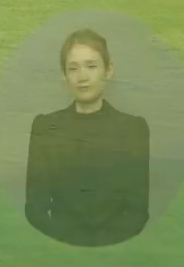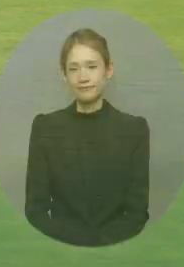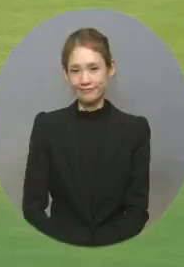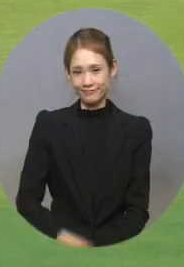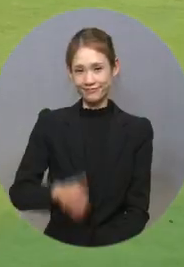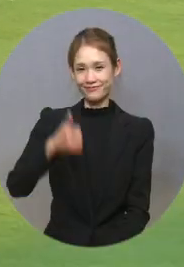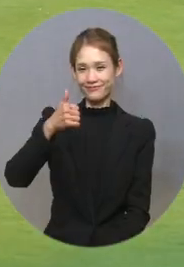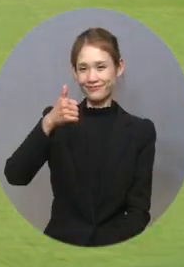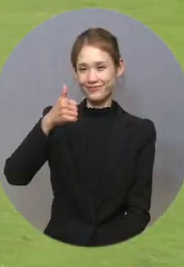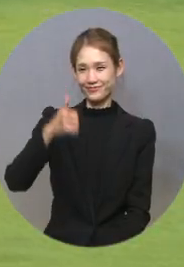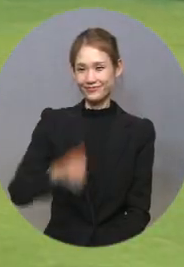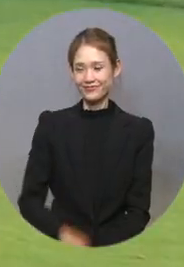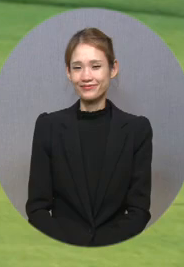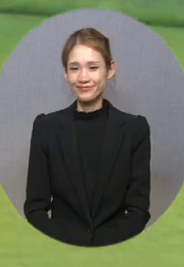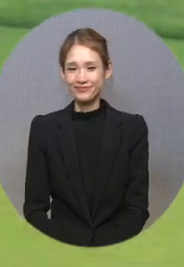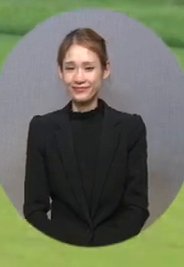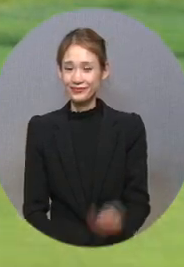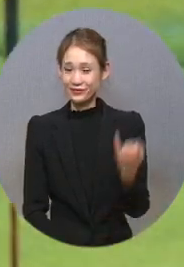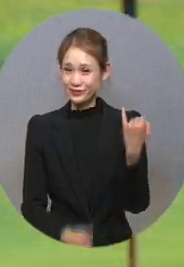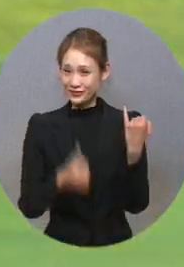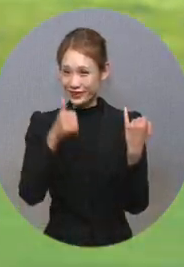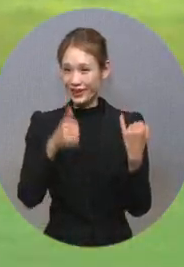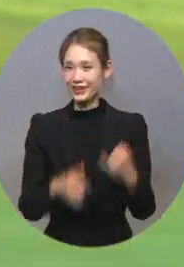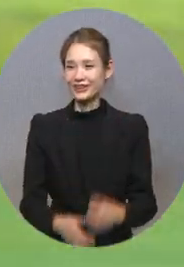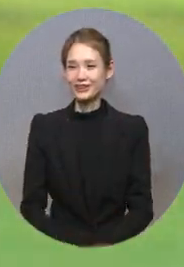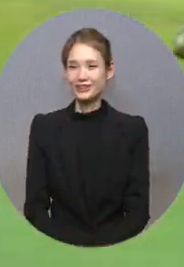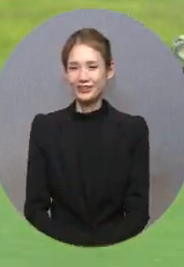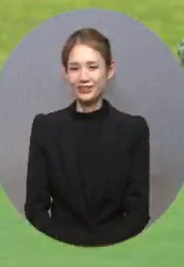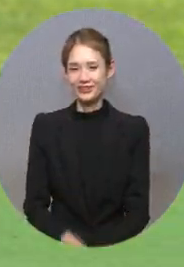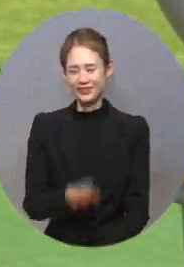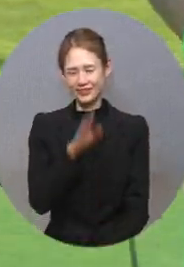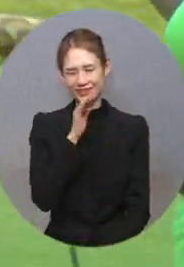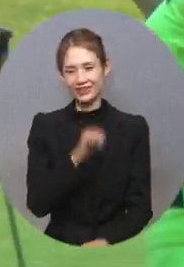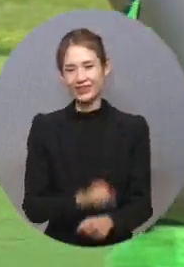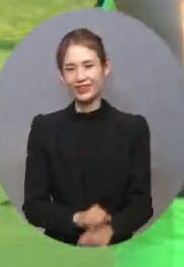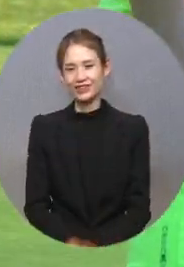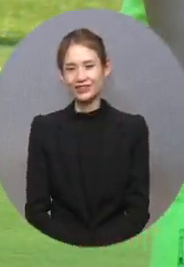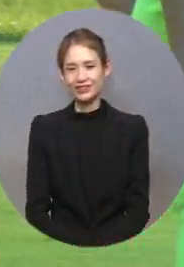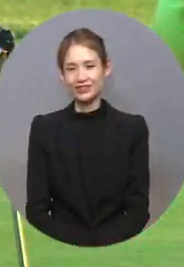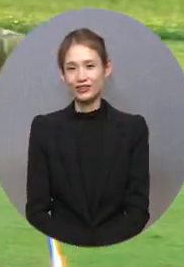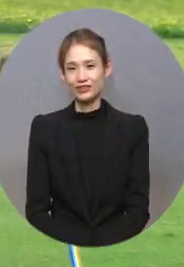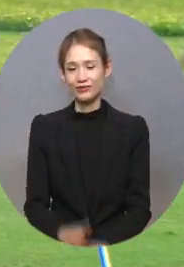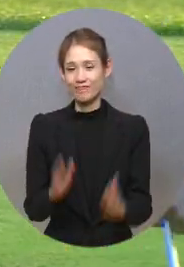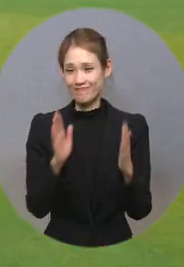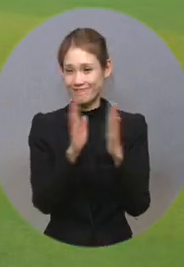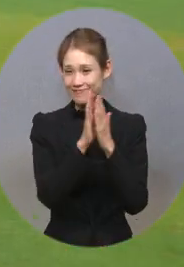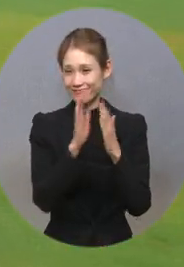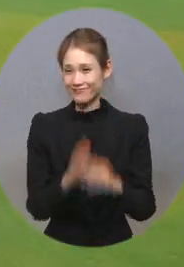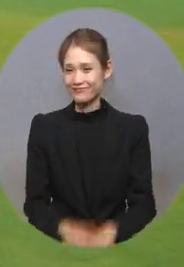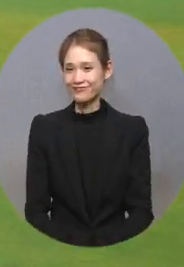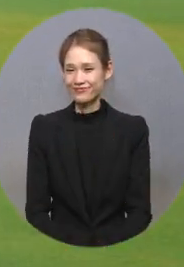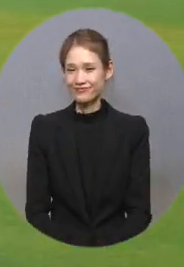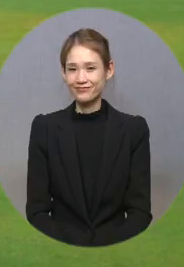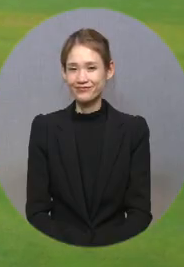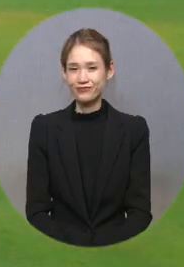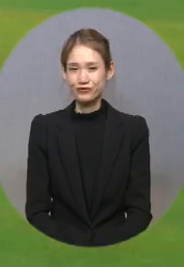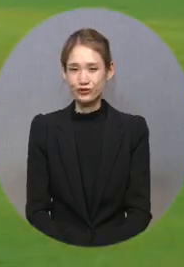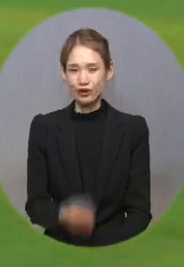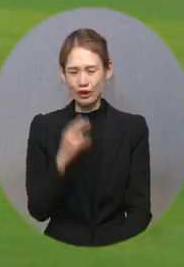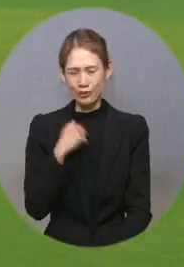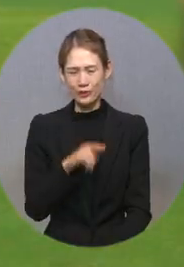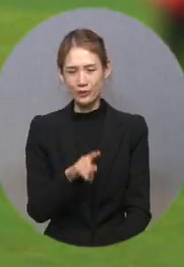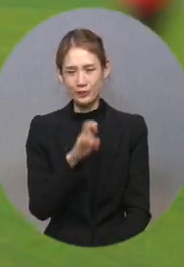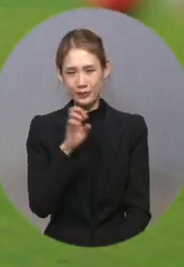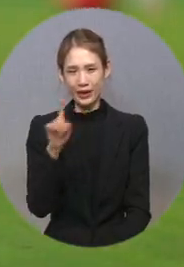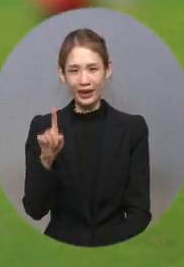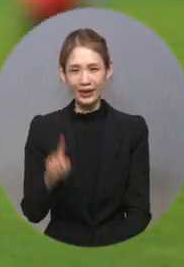나이스! 오, 나이스 파! 나이스, 나이스! 잘했다 은수야. 파이트 파이브. 어거지로 판다 정말. 어거지로